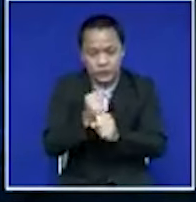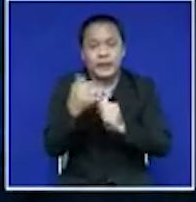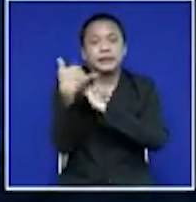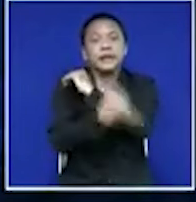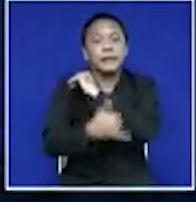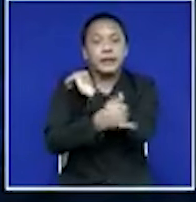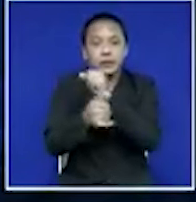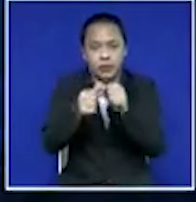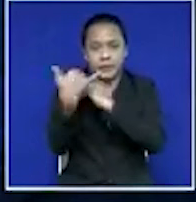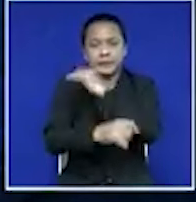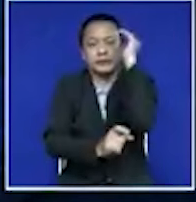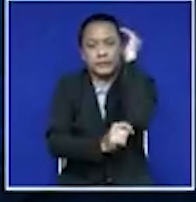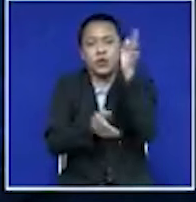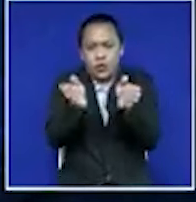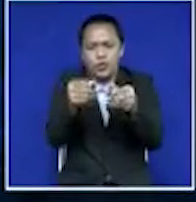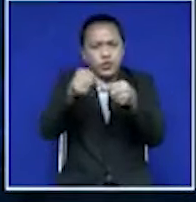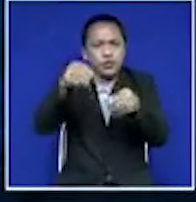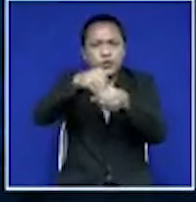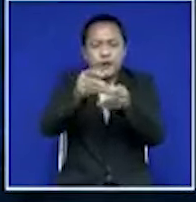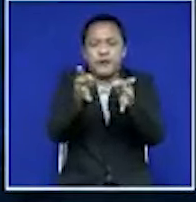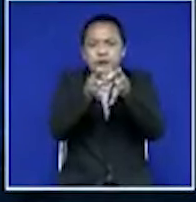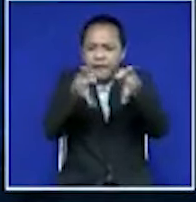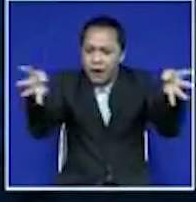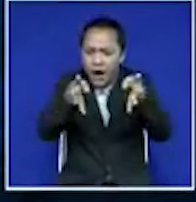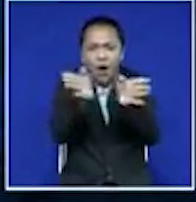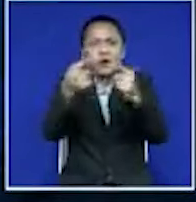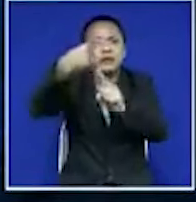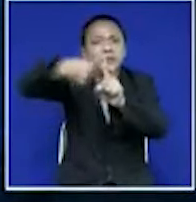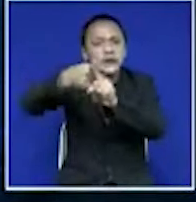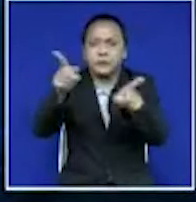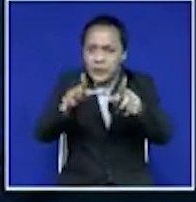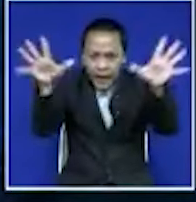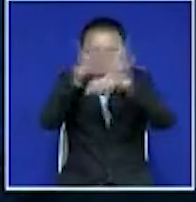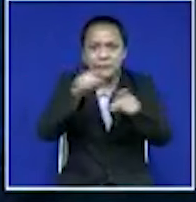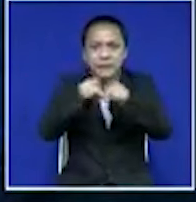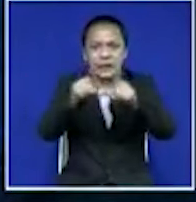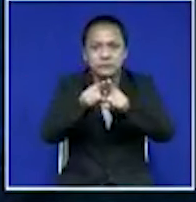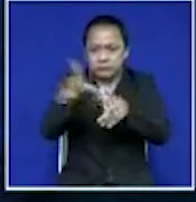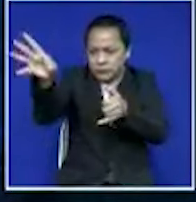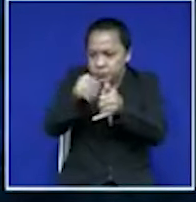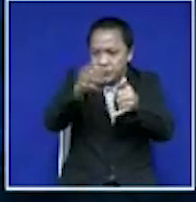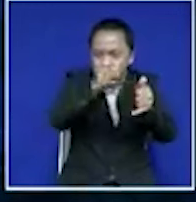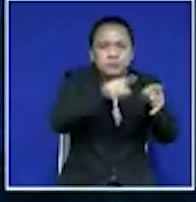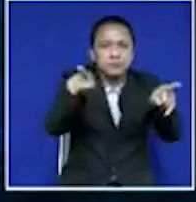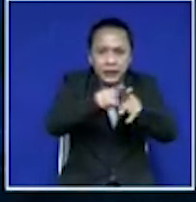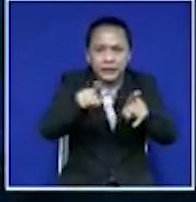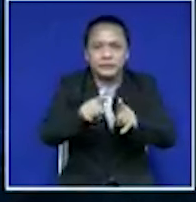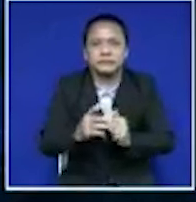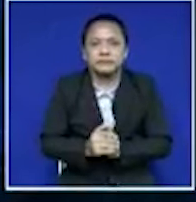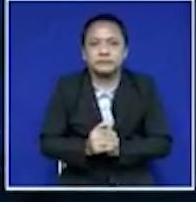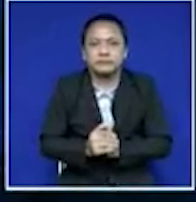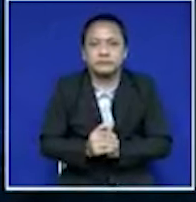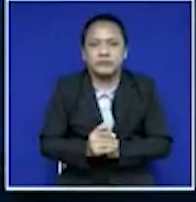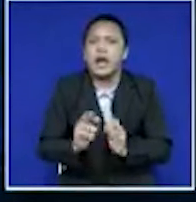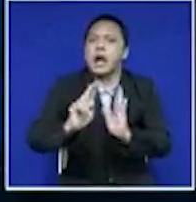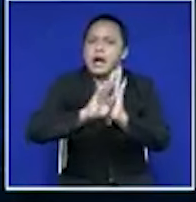วที่อยู่ในสิงคโปร์ก็อยู่กันเป็นแบบเป็นแฟลตเป็นหอพักอย่างนี้นะครับแล้วเขาก็ติดกันอยู่ในนั้นซึ่งใช้ระ